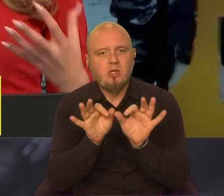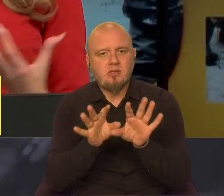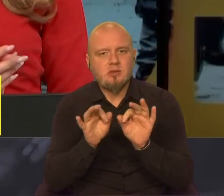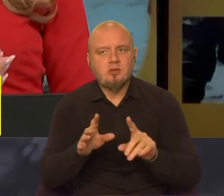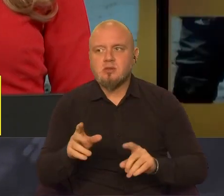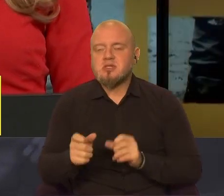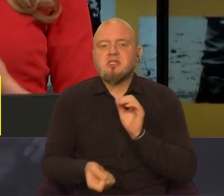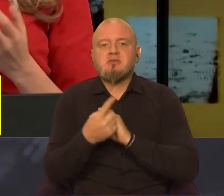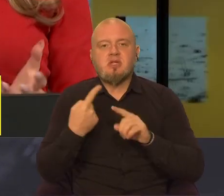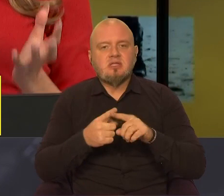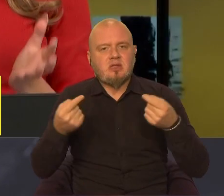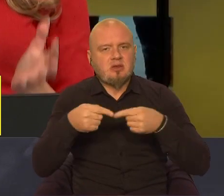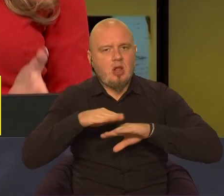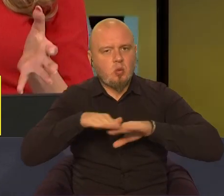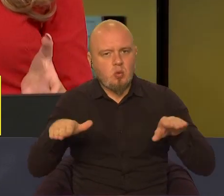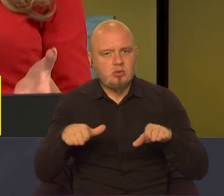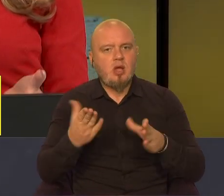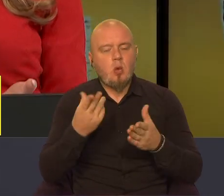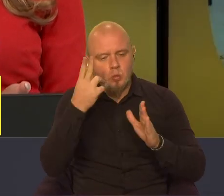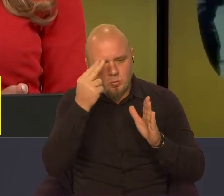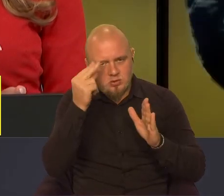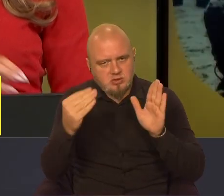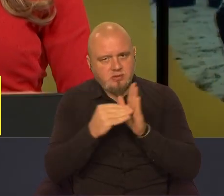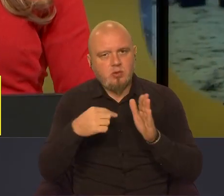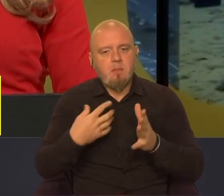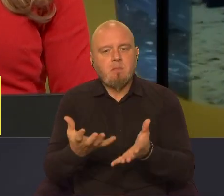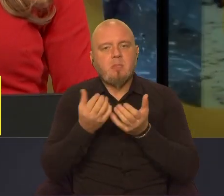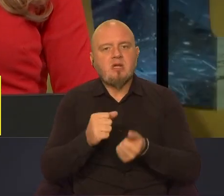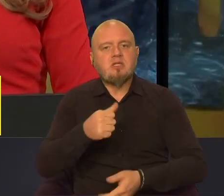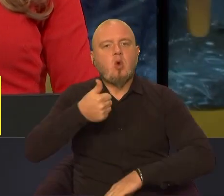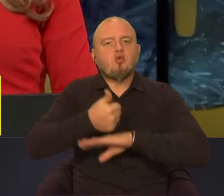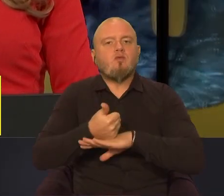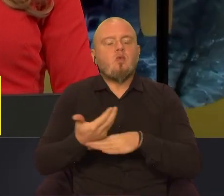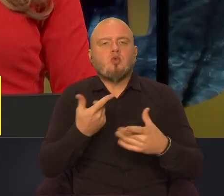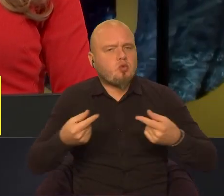ну, звідки ця неточність і яку цифру все-таки нам брати за основну?